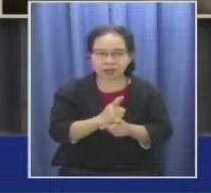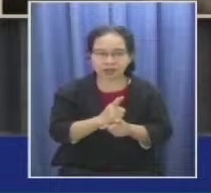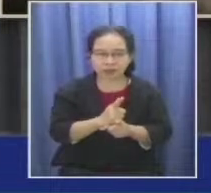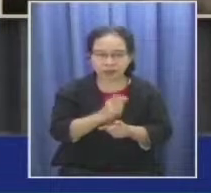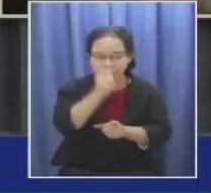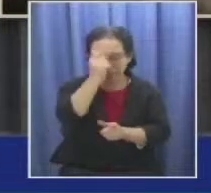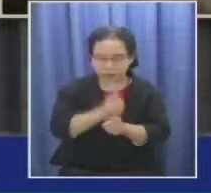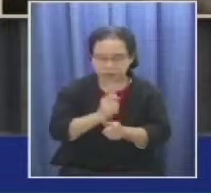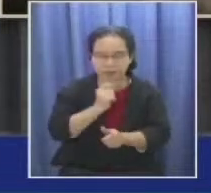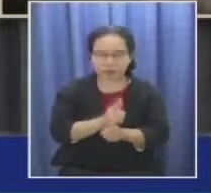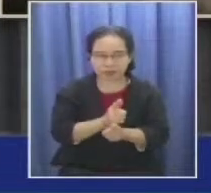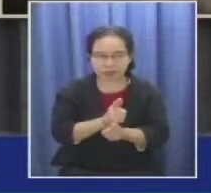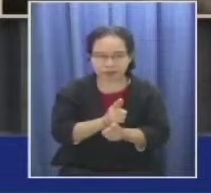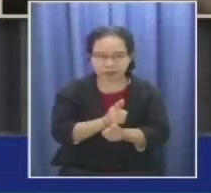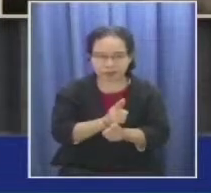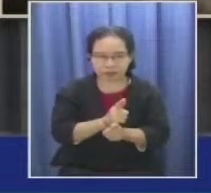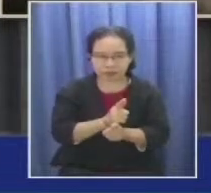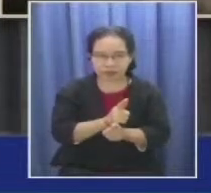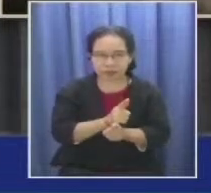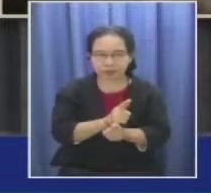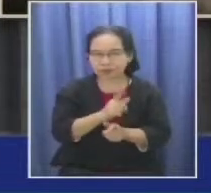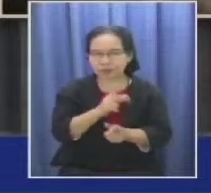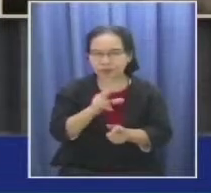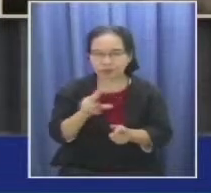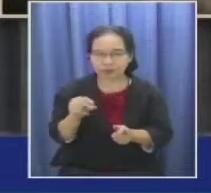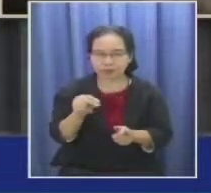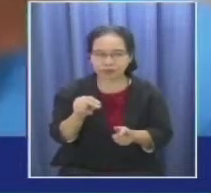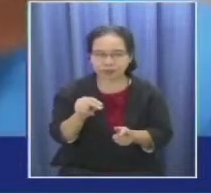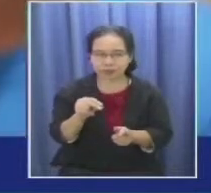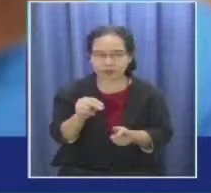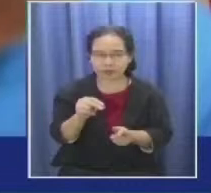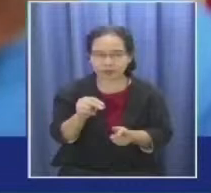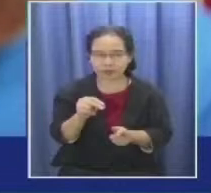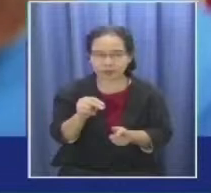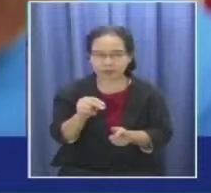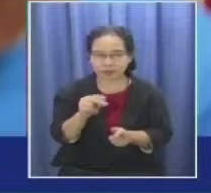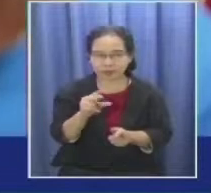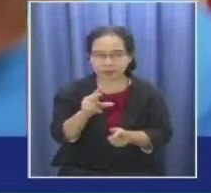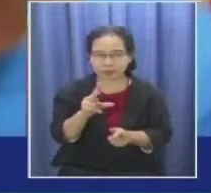pa yɛfa so bompa yɛ ɛkyerɛ wɔ Nyankopɔn a